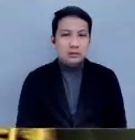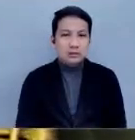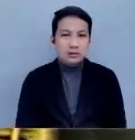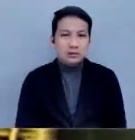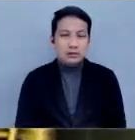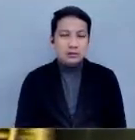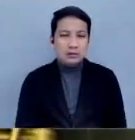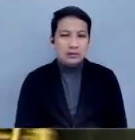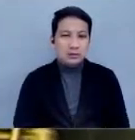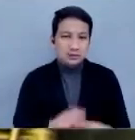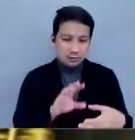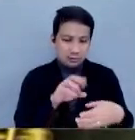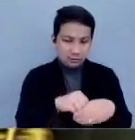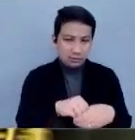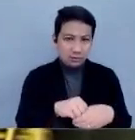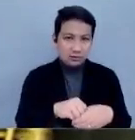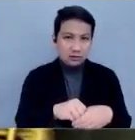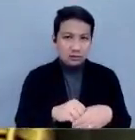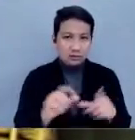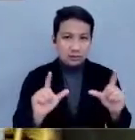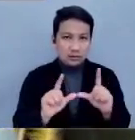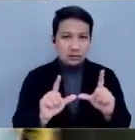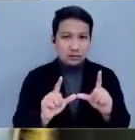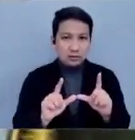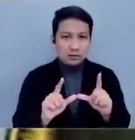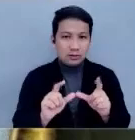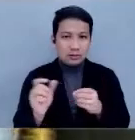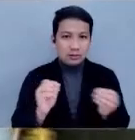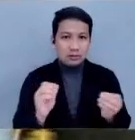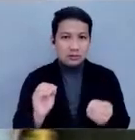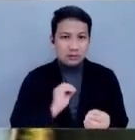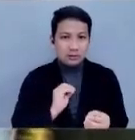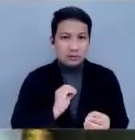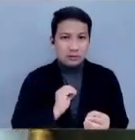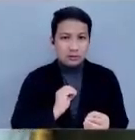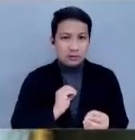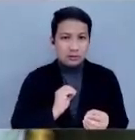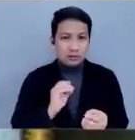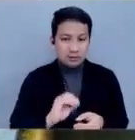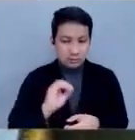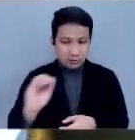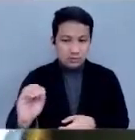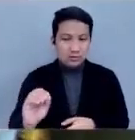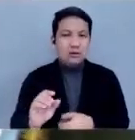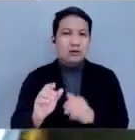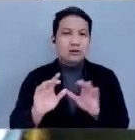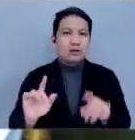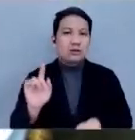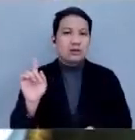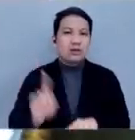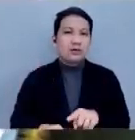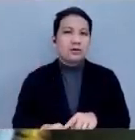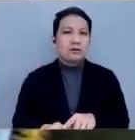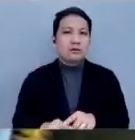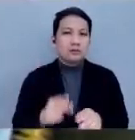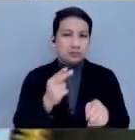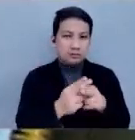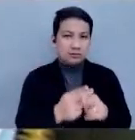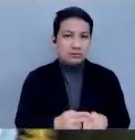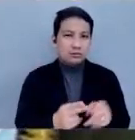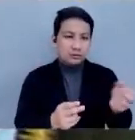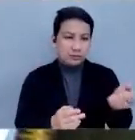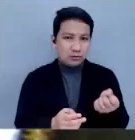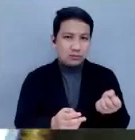ganun, yung prangkisa mo, hindi na ikaw ang, although ipinapalabas na ikaw ang may-ari, pero hindi na daw sa'yo nakapangalan, kukunin na nung co-op